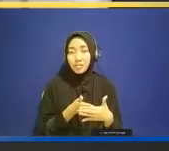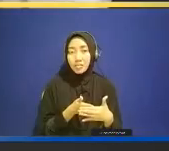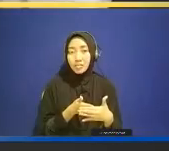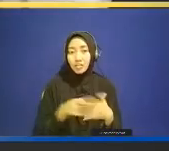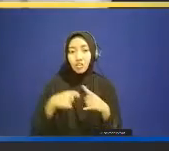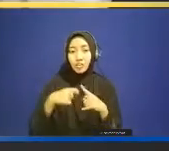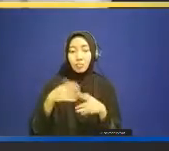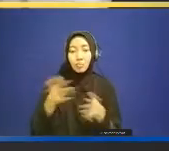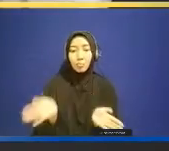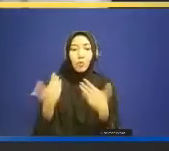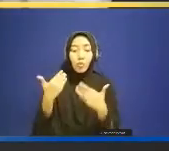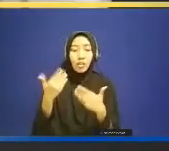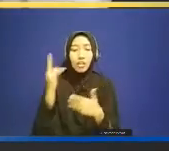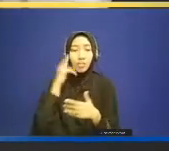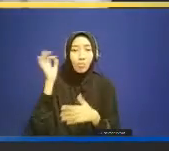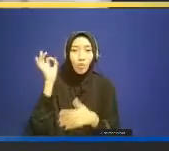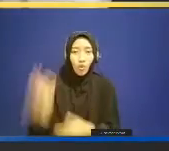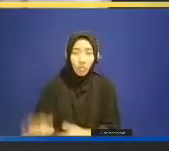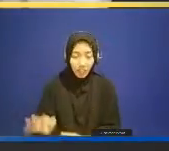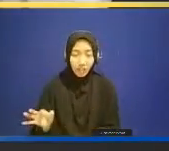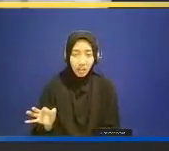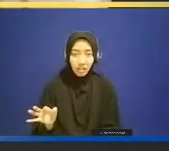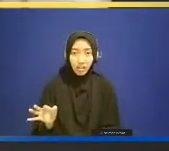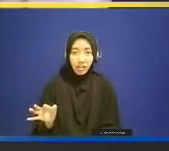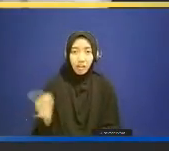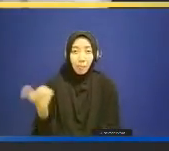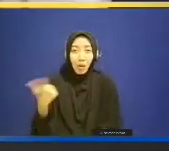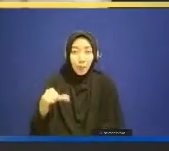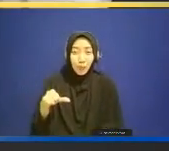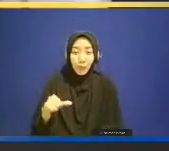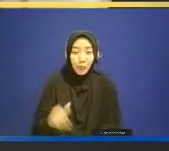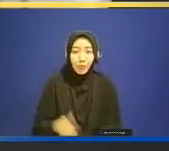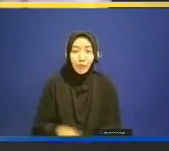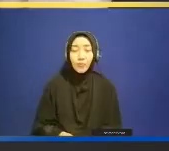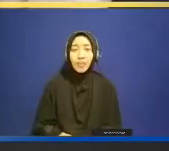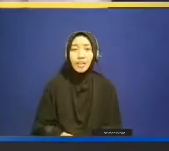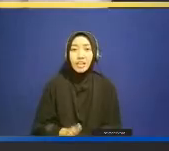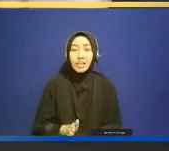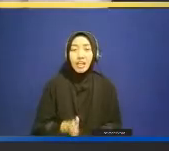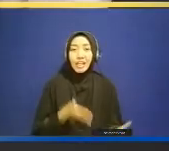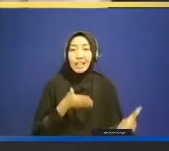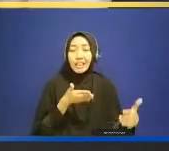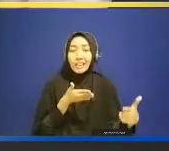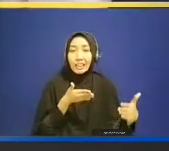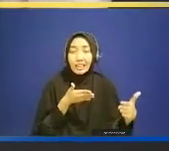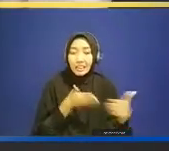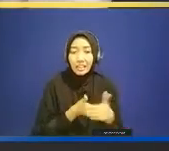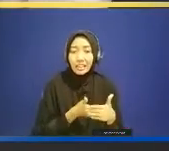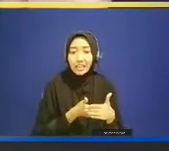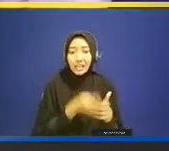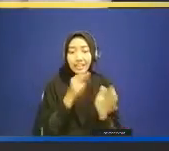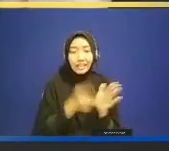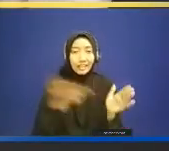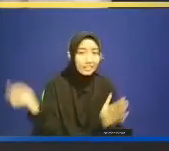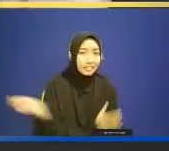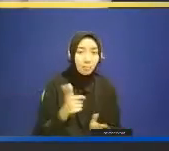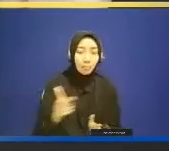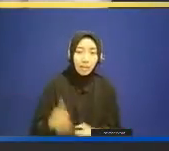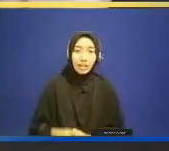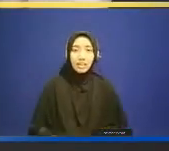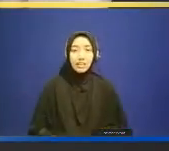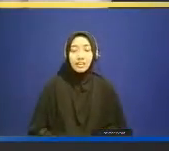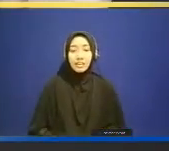hentikan pembangunan ibukota ya hentikan mereka cepat